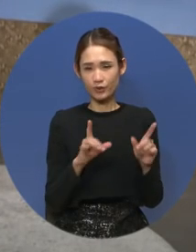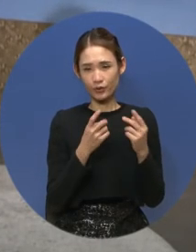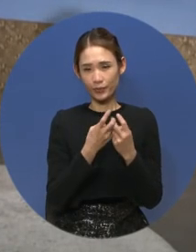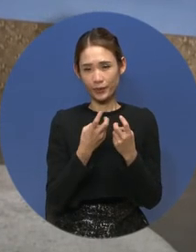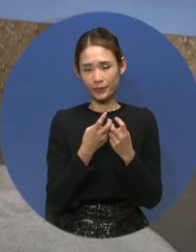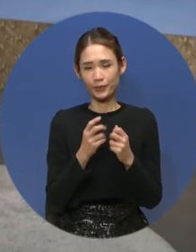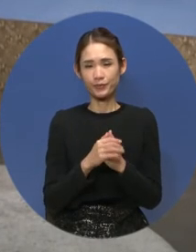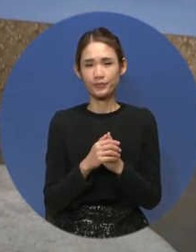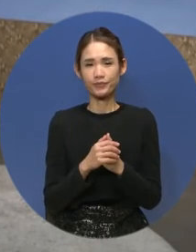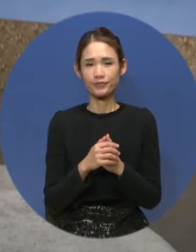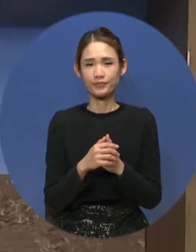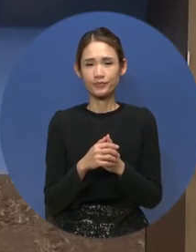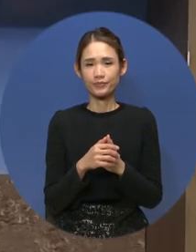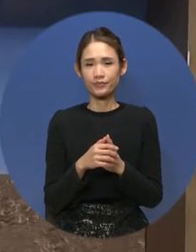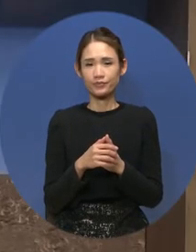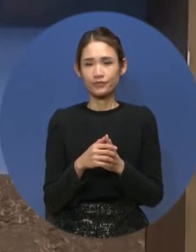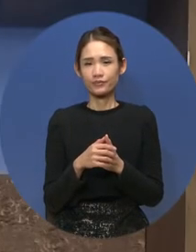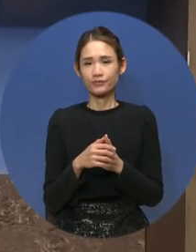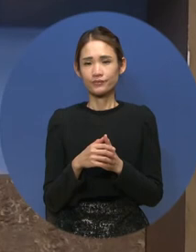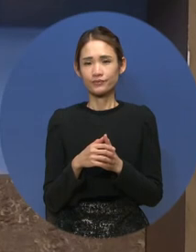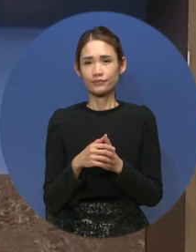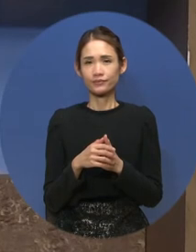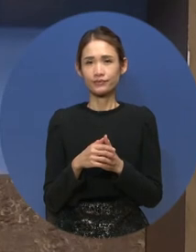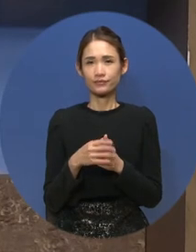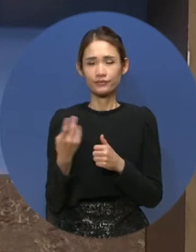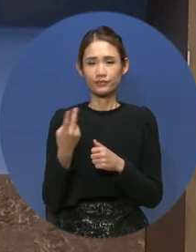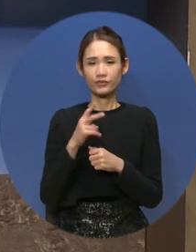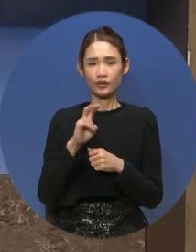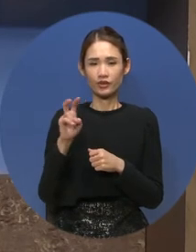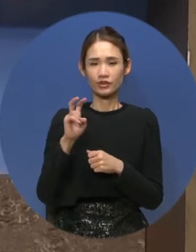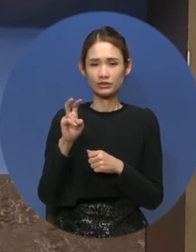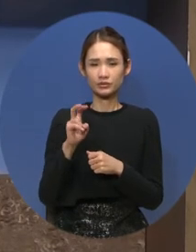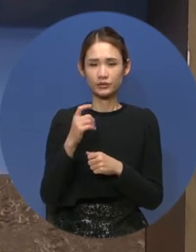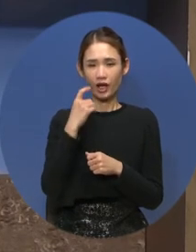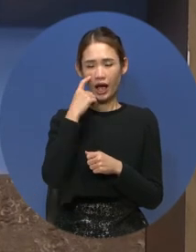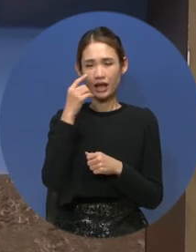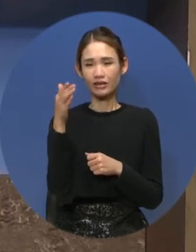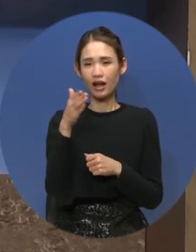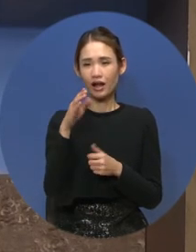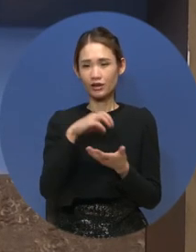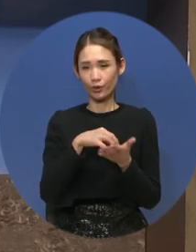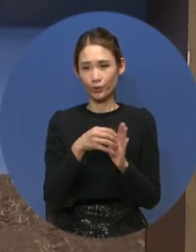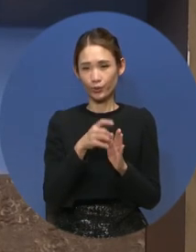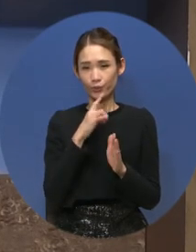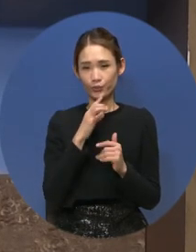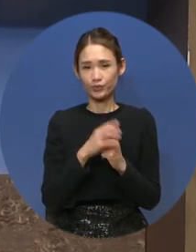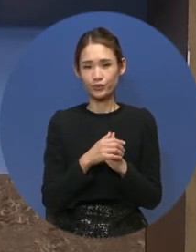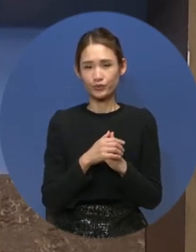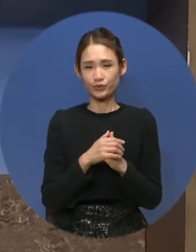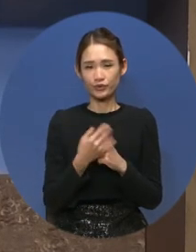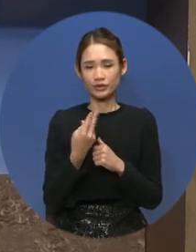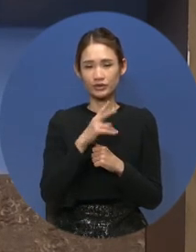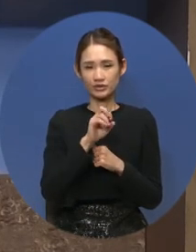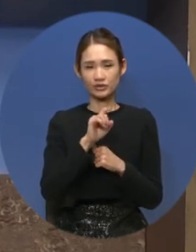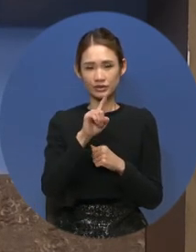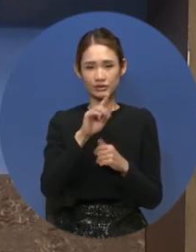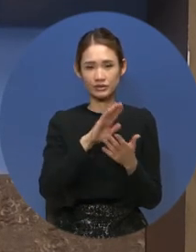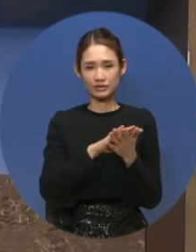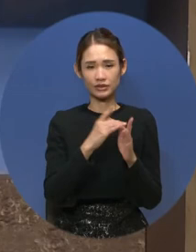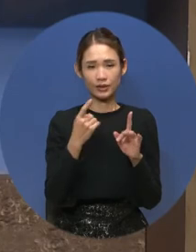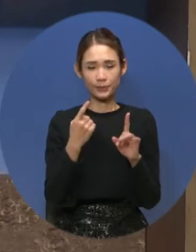거네요. 네. 이제 2020년이 또 한 달여밖에 남지 않았는데요.